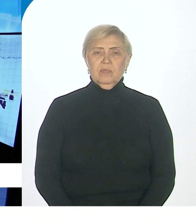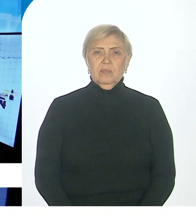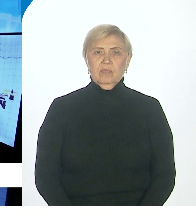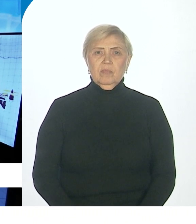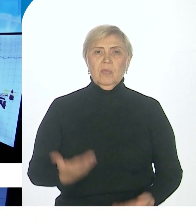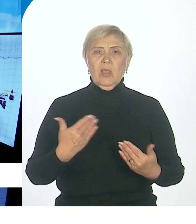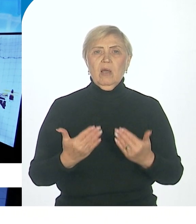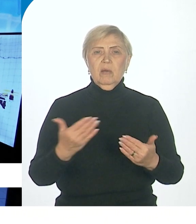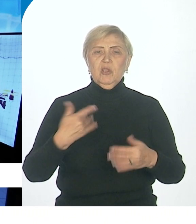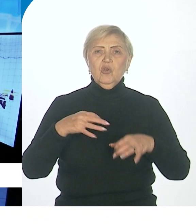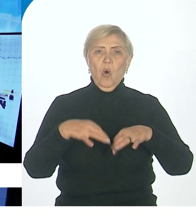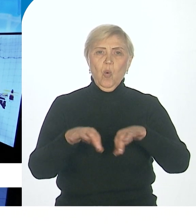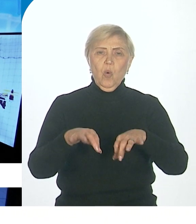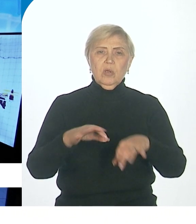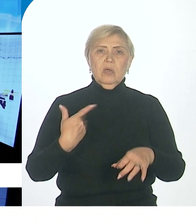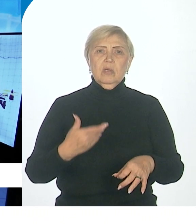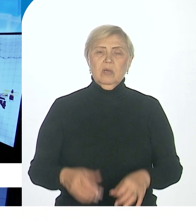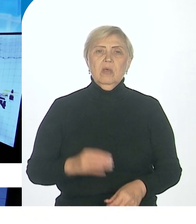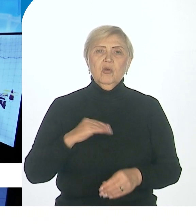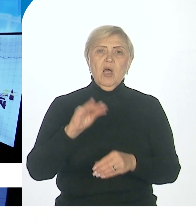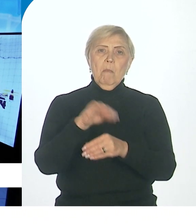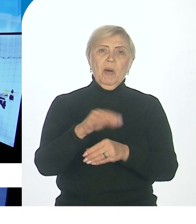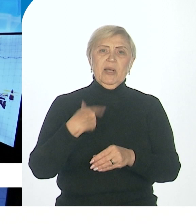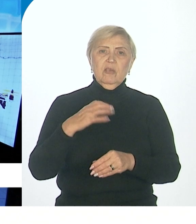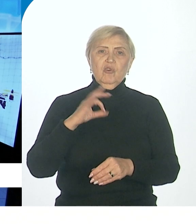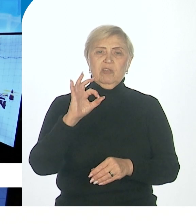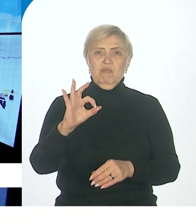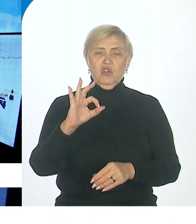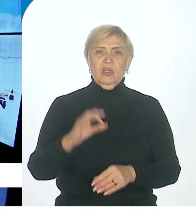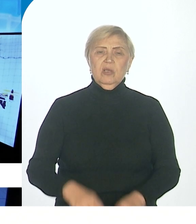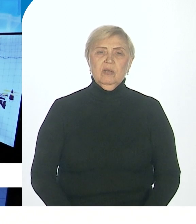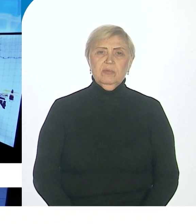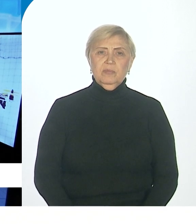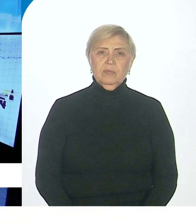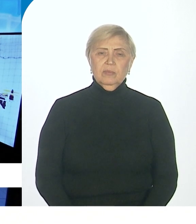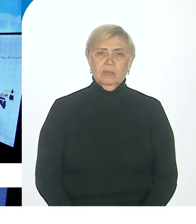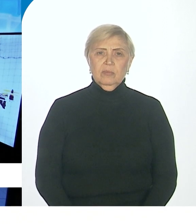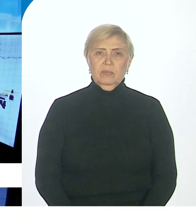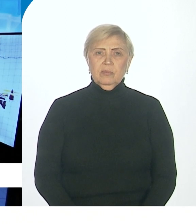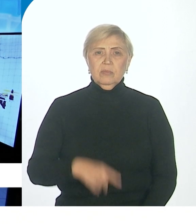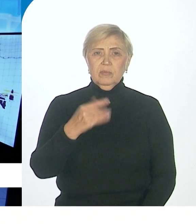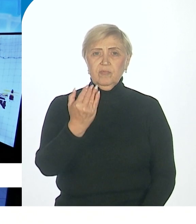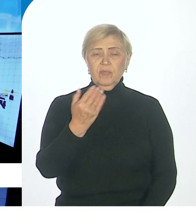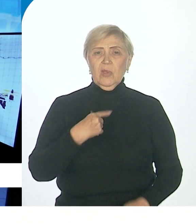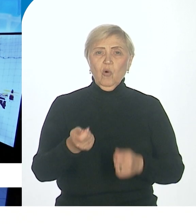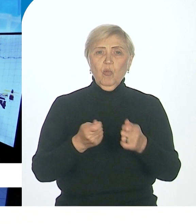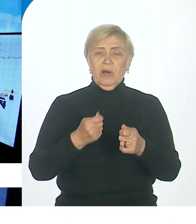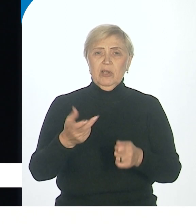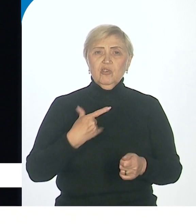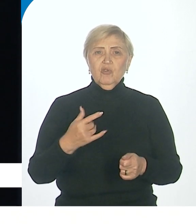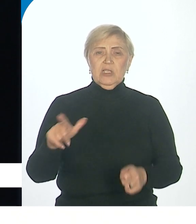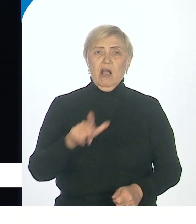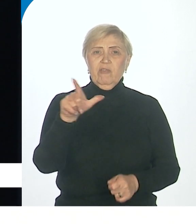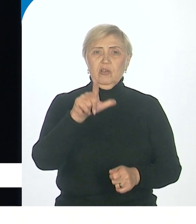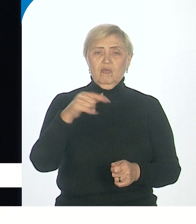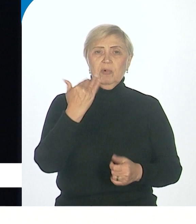гонки, попади в мишень. То есть ты в FPV-очках управляешь квадрокоптером, облетаешь специальную трассу,